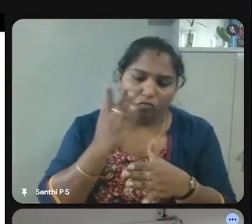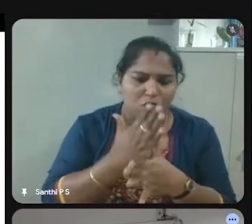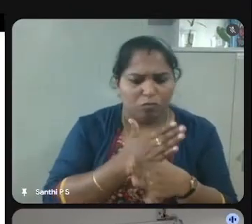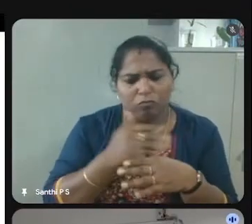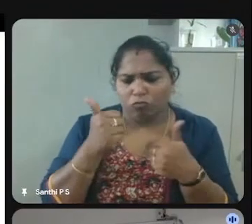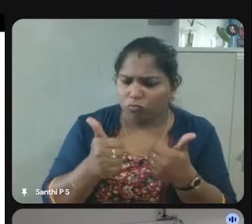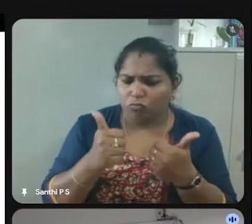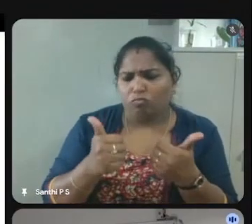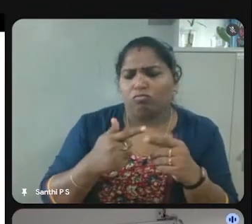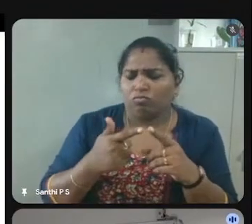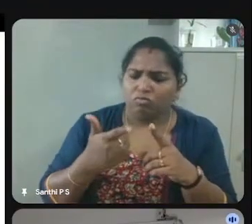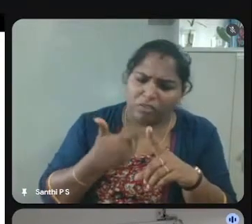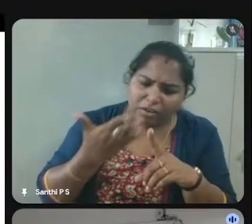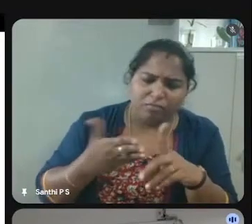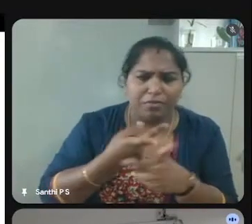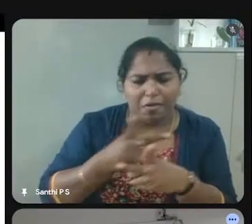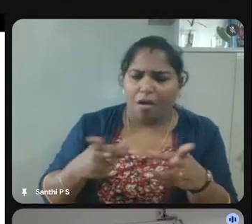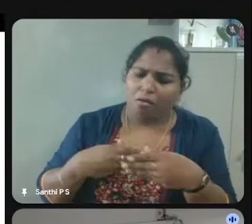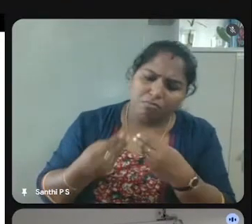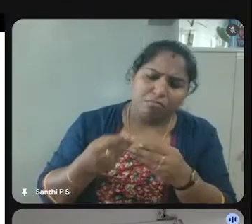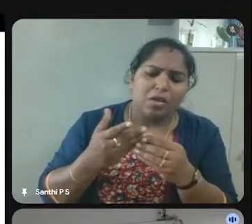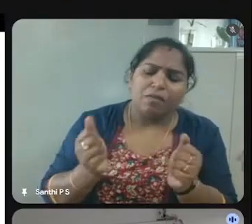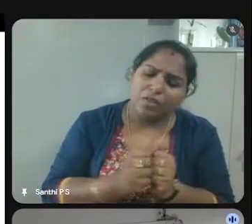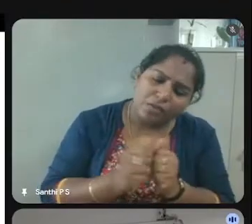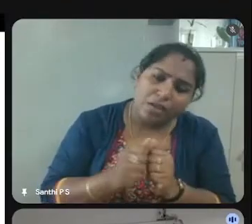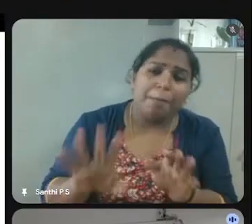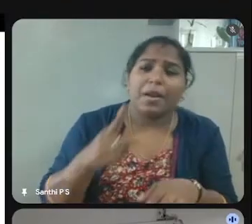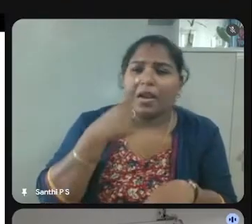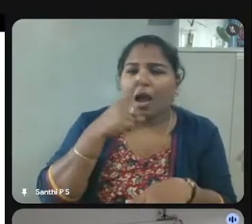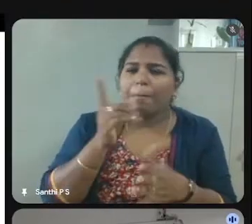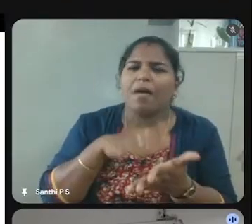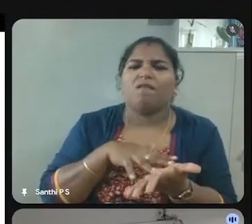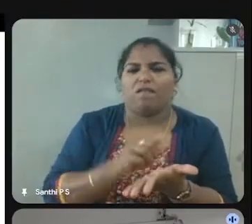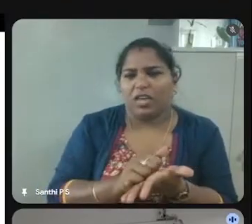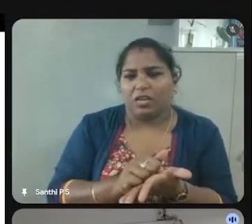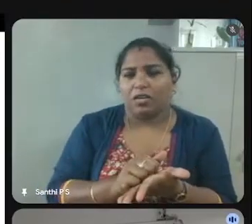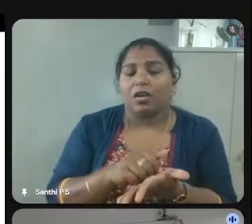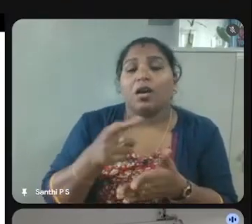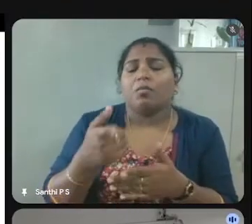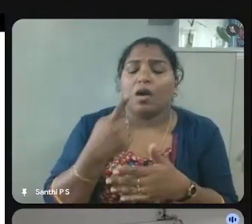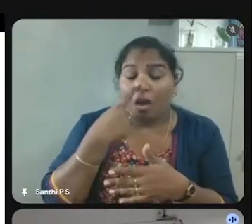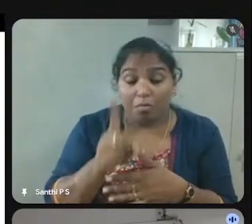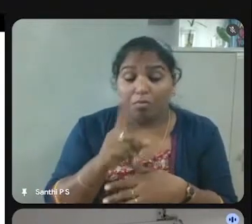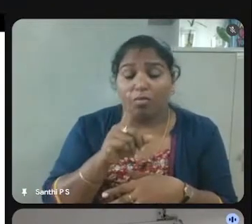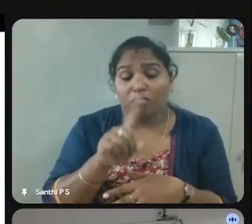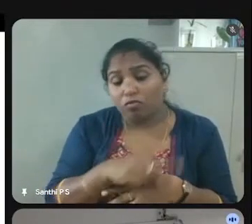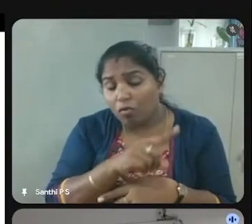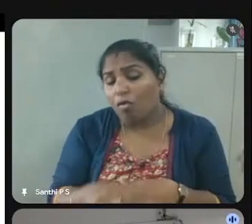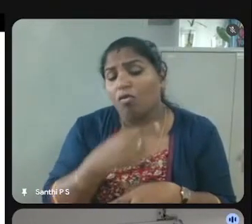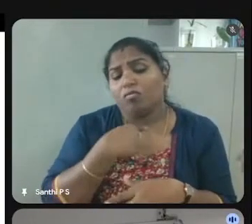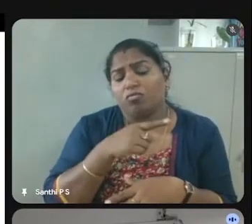ഇടപെടാത്തതും തിരിച്ചുള്ള കേസുകളും നമ്മൾ കാണാറുണ്ട്. കുറ്റപ്പെടുത്തലുകൾ കേൾക്കാറുണ്ട്. നീ ചെയ്യുന്നില്ല, നീ അത് നോക്കാത്തത് കൊണ്ടാണ് എന്നുള്ള രീതിയിൽ